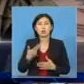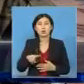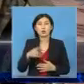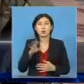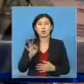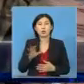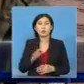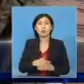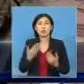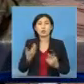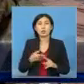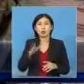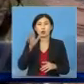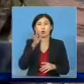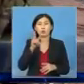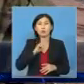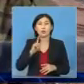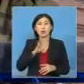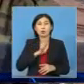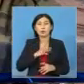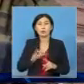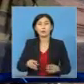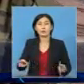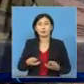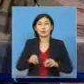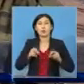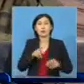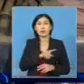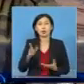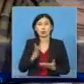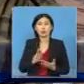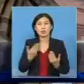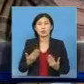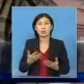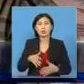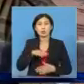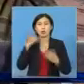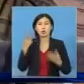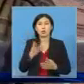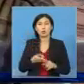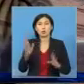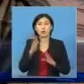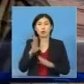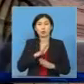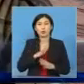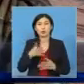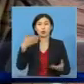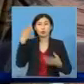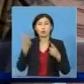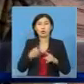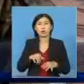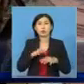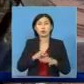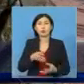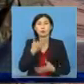31 октября. На этот временной отрезок приходится наиболее пожароопасный период. Тем более стоит жаркая погода. Возникает ветер, который